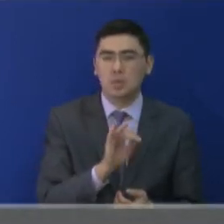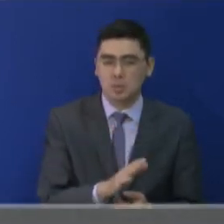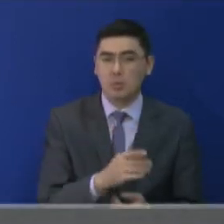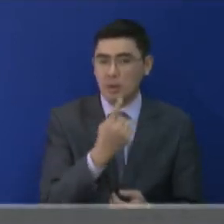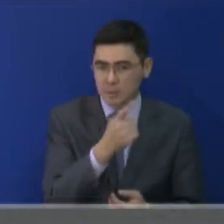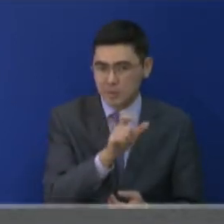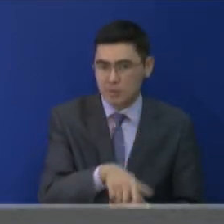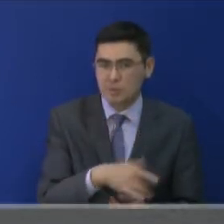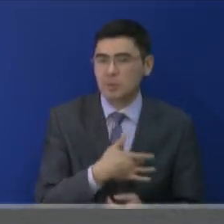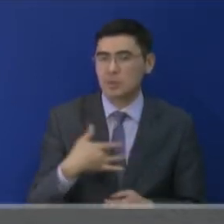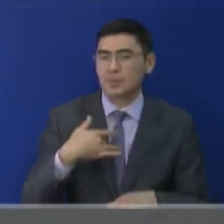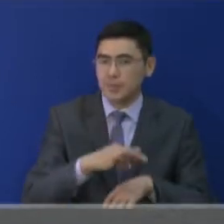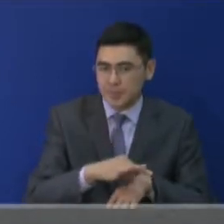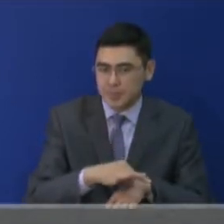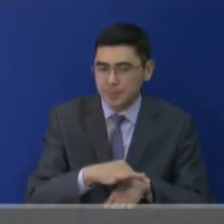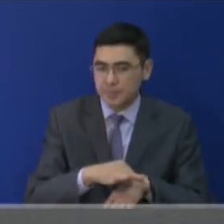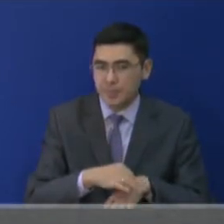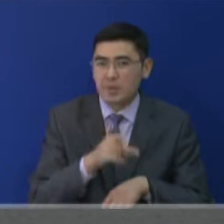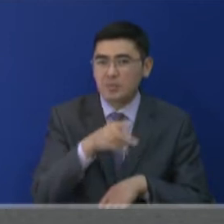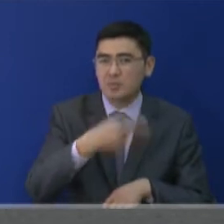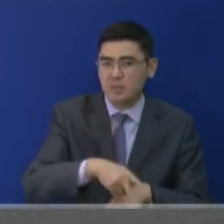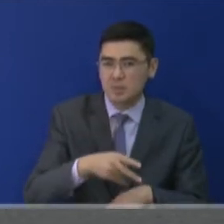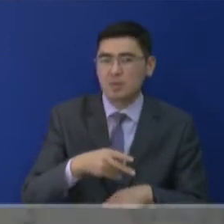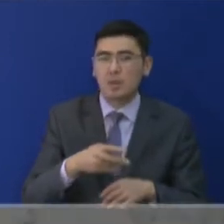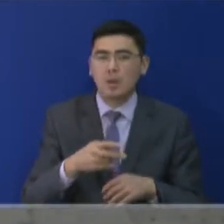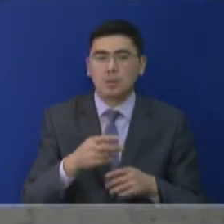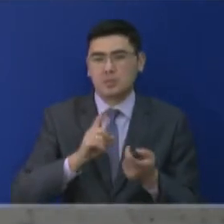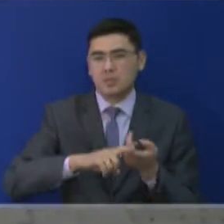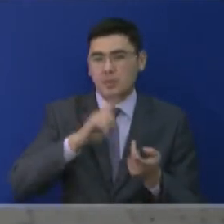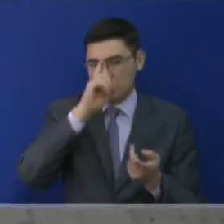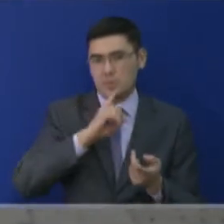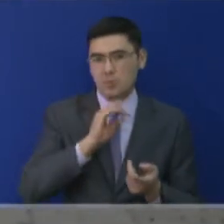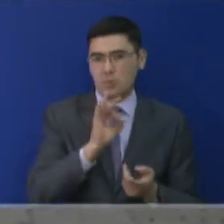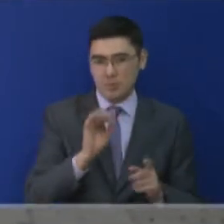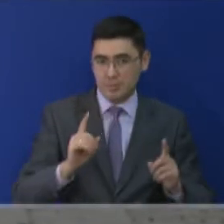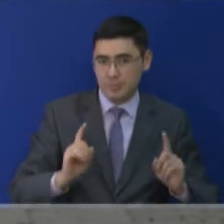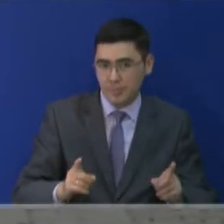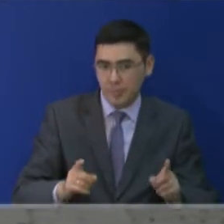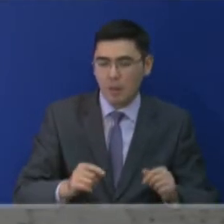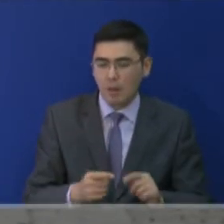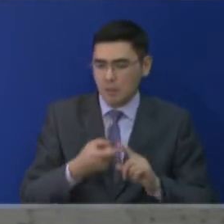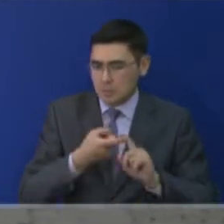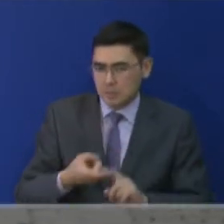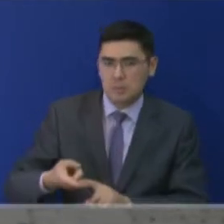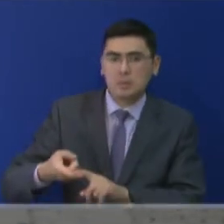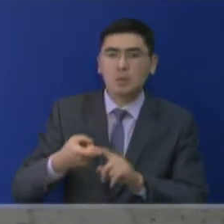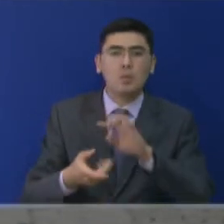адамнан анықталған. 2020 жылғы 20 қазандағы жағдай бойынша, облысымыз бойынша ауру жұқтырғандардың